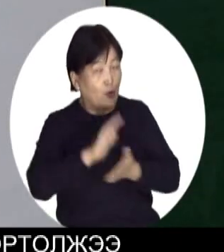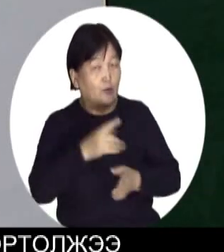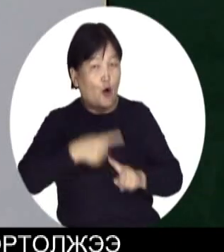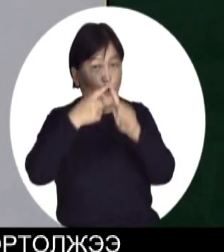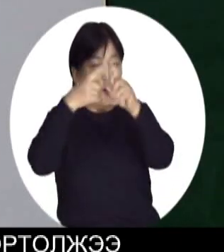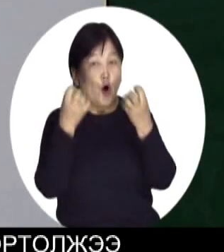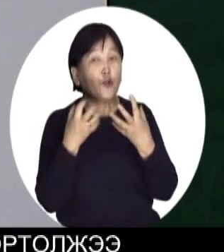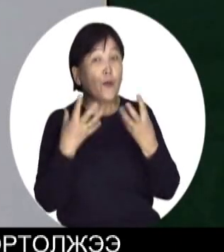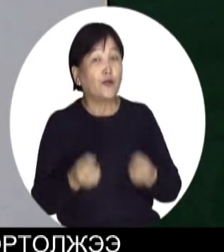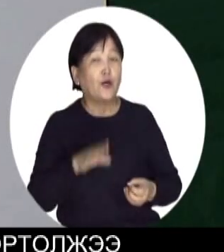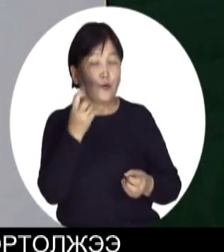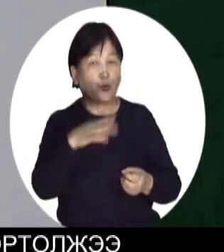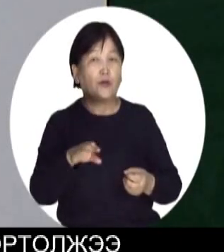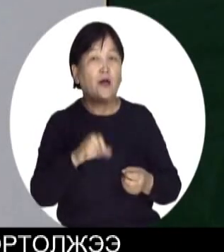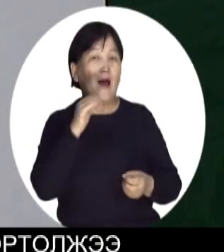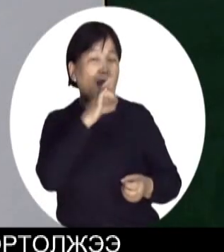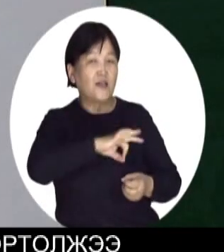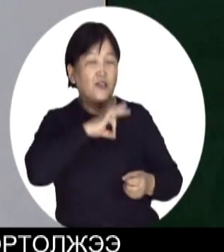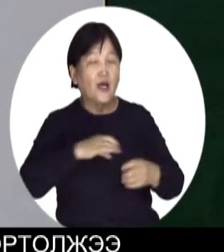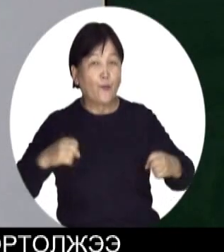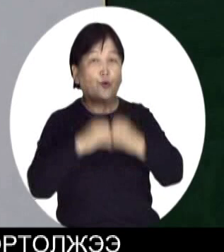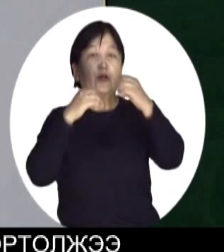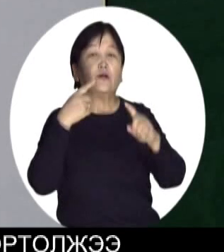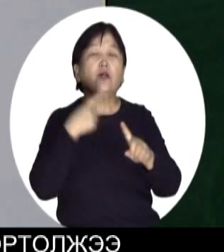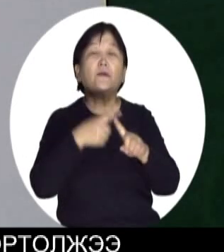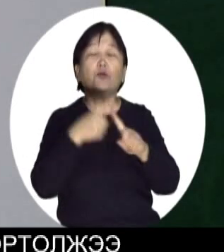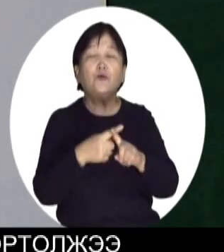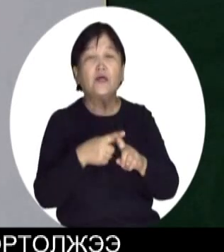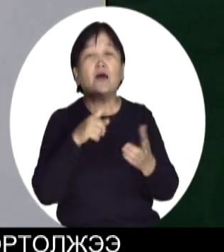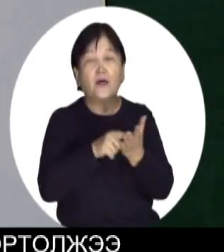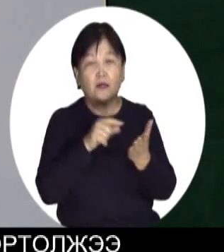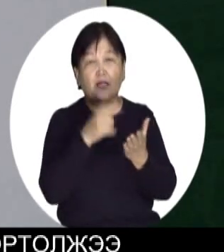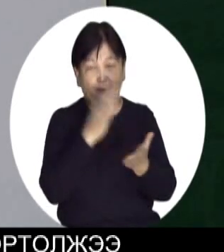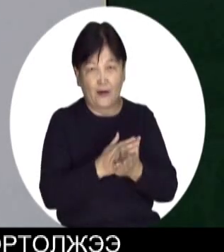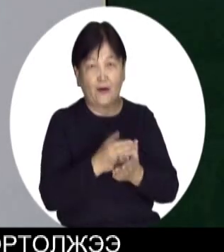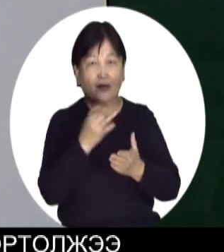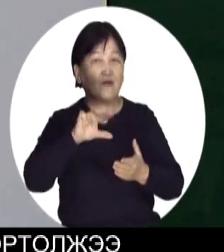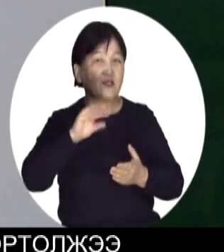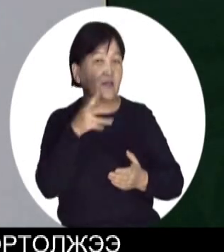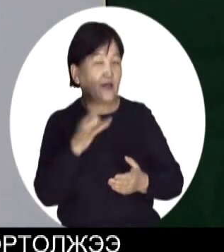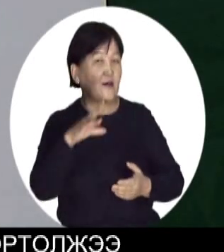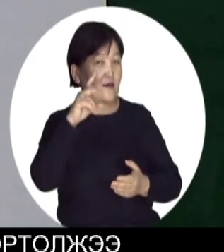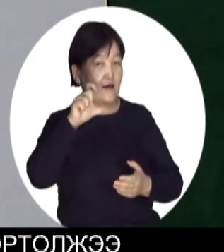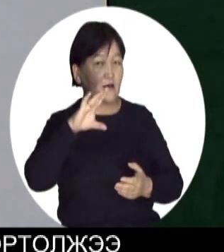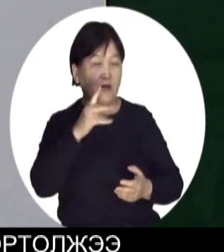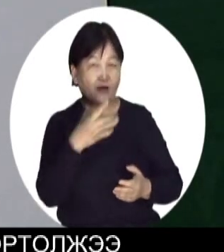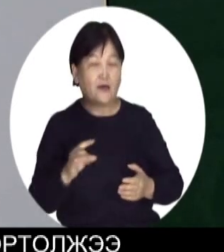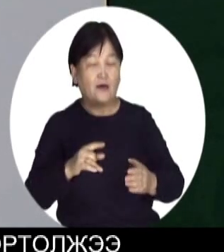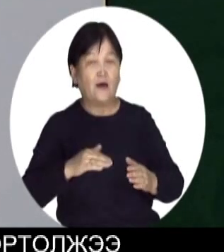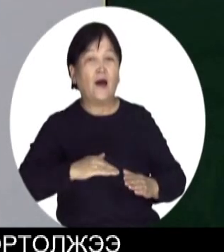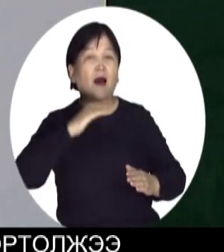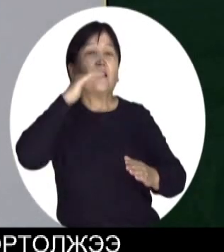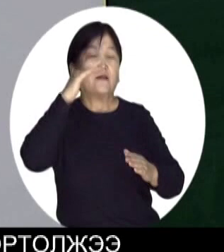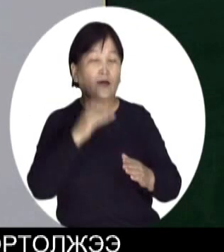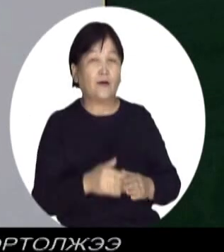ашигтай мөргөлдөлтийн тоог ихсгэх. За хоёрт нь итгэвчлийн энергийг бууруулах замаар хангалттай энергитэй жижиг